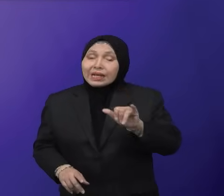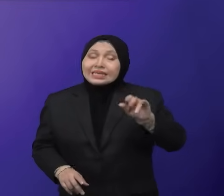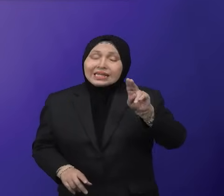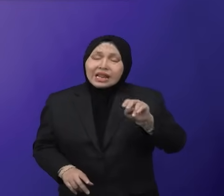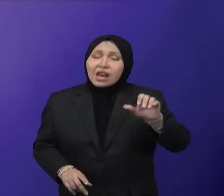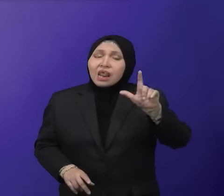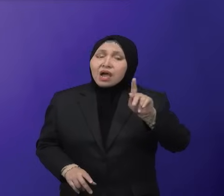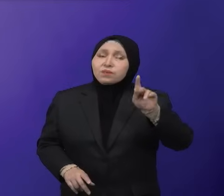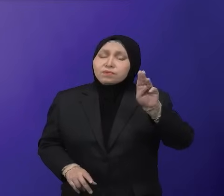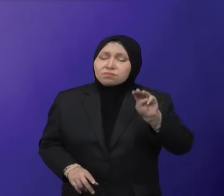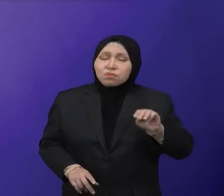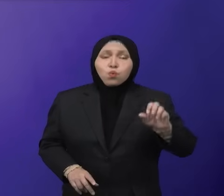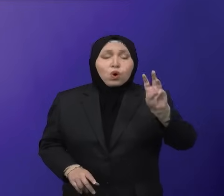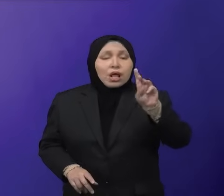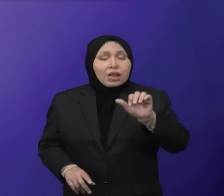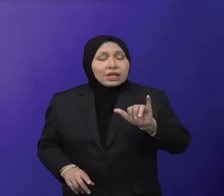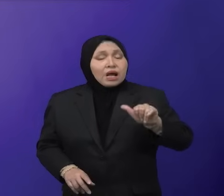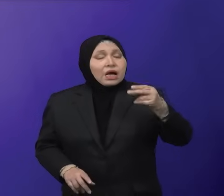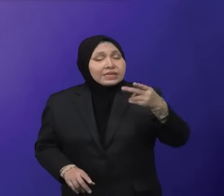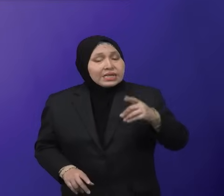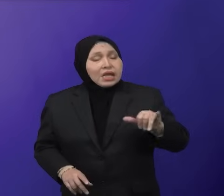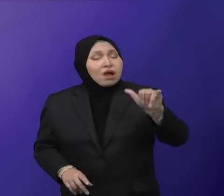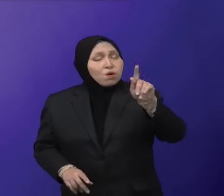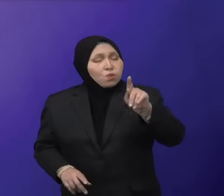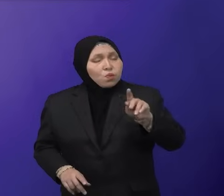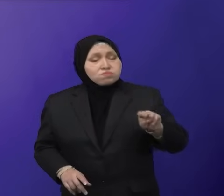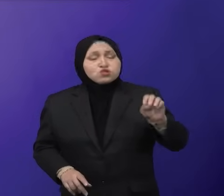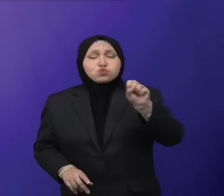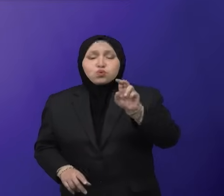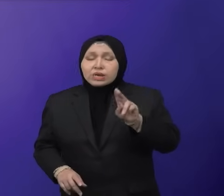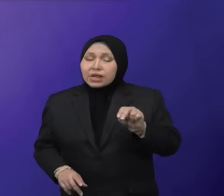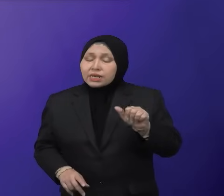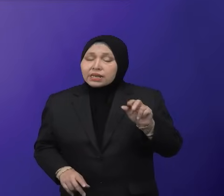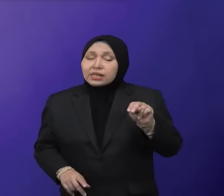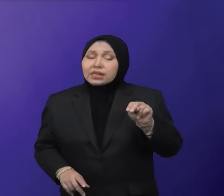liyubayyina lakum wa yahdiyakum sunan.